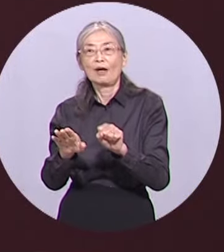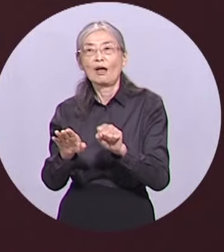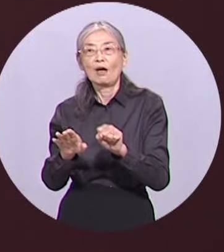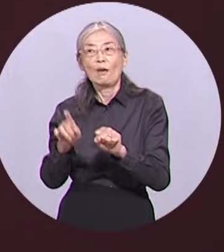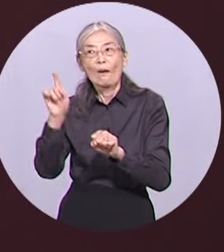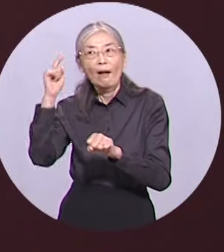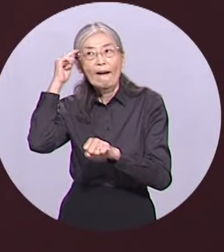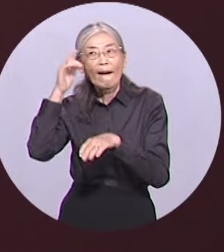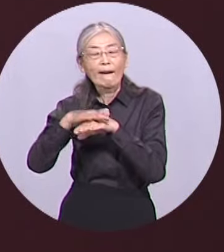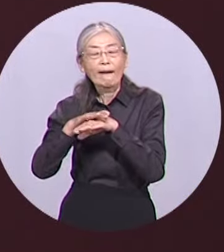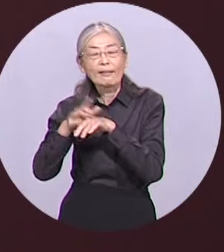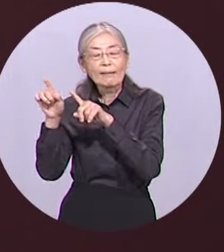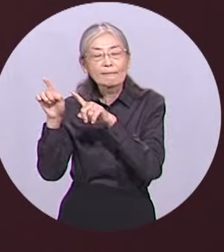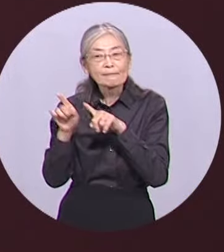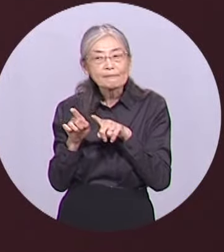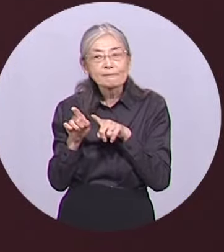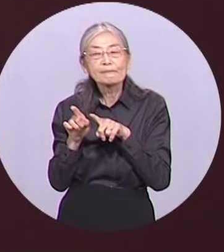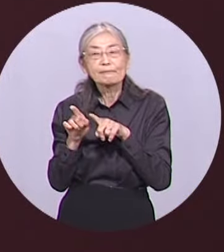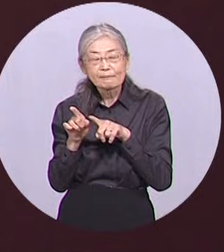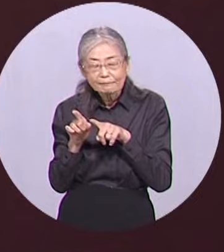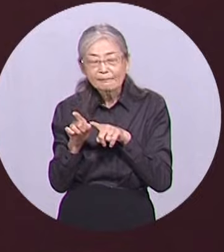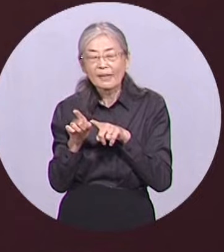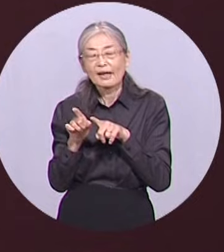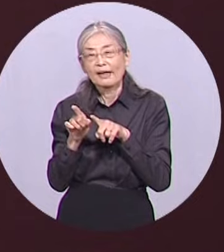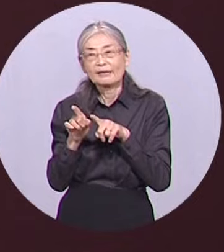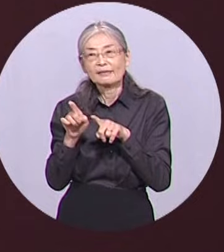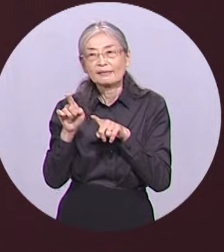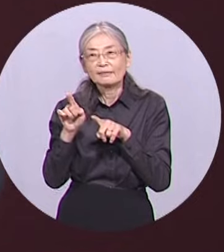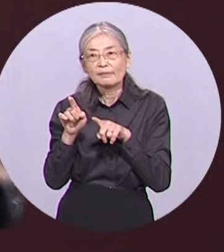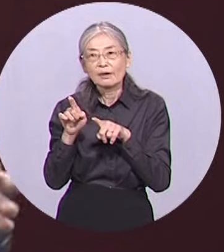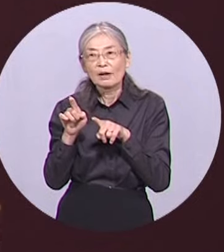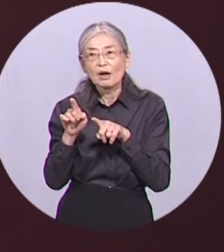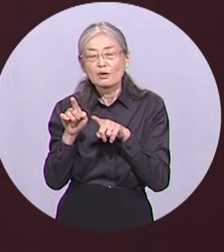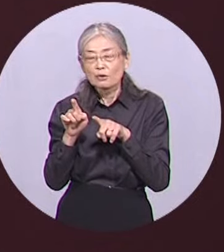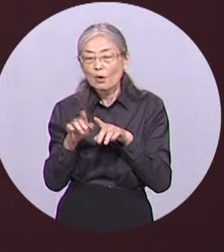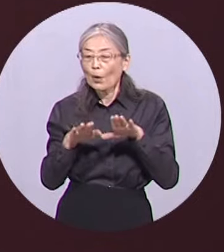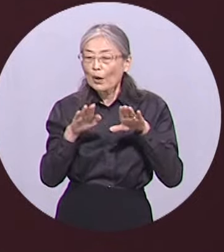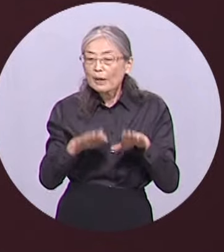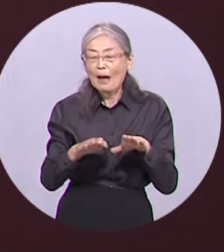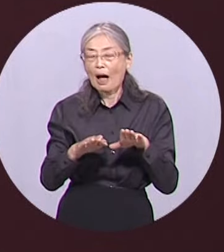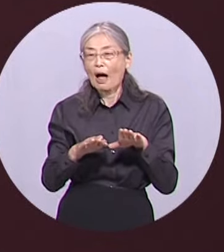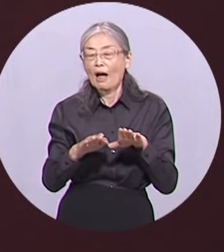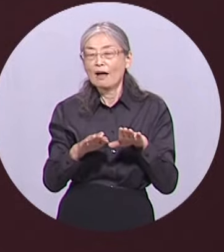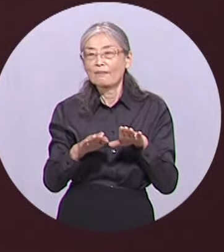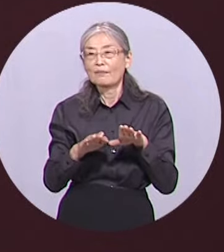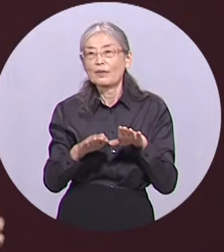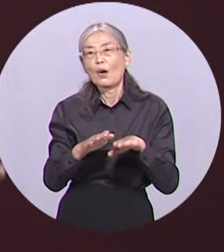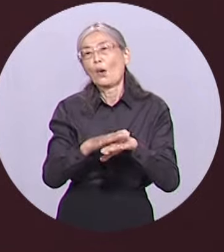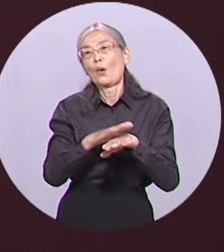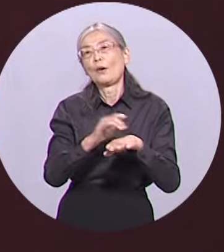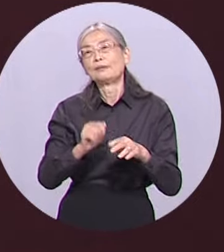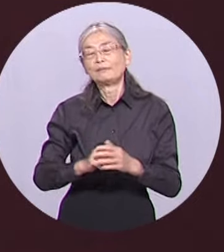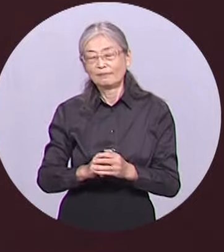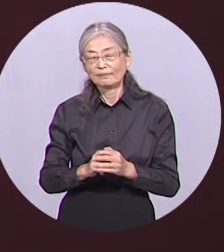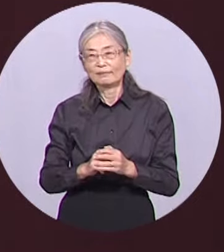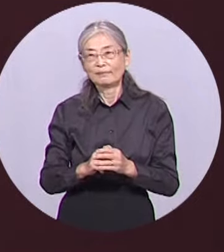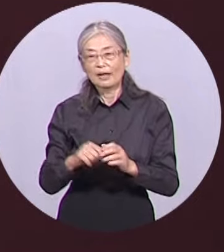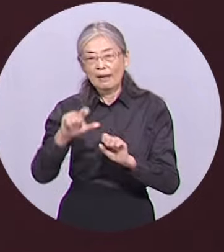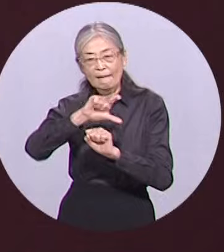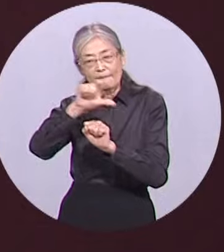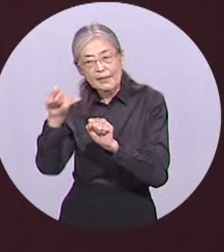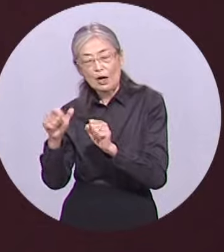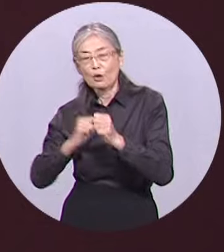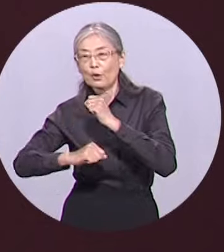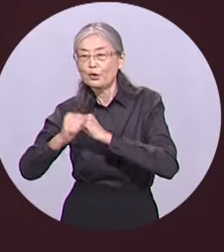神、渋沢栄一郎が残されたものの現代版ではないかと私は思いますけれども、この SDGs に取り